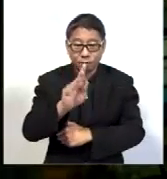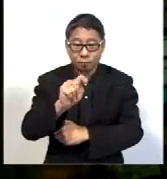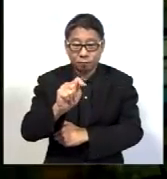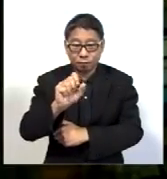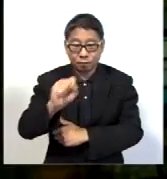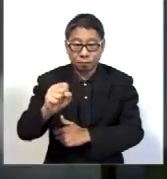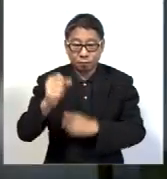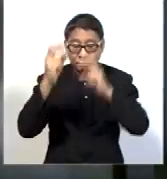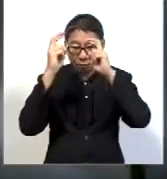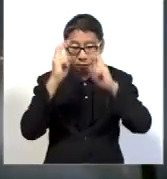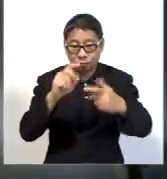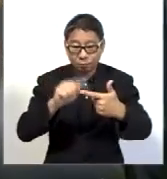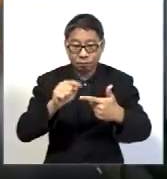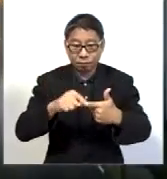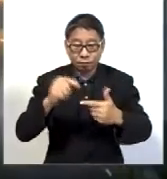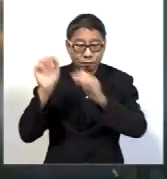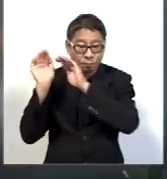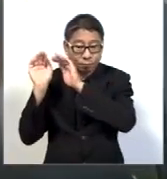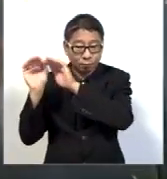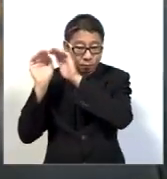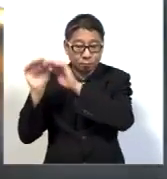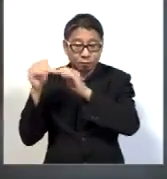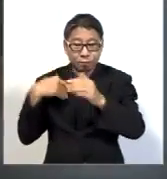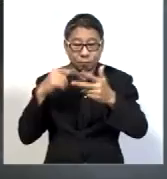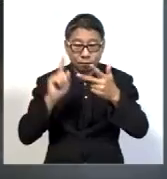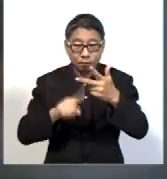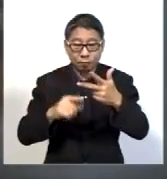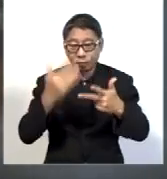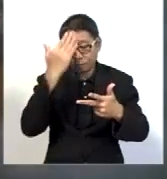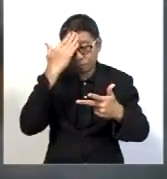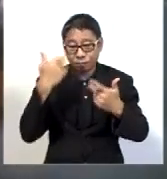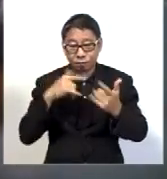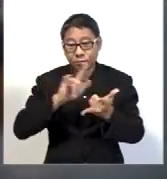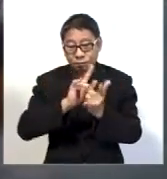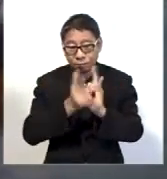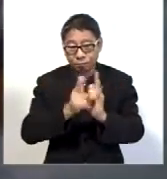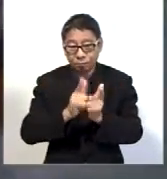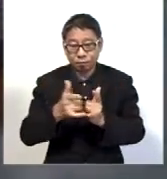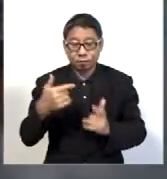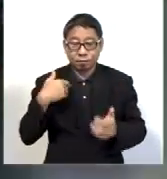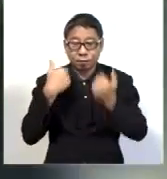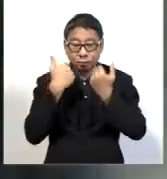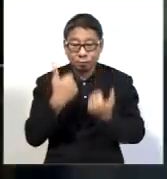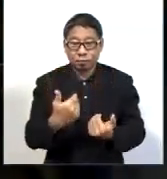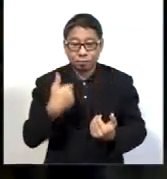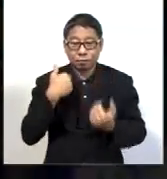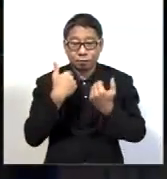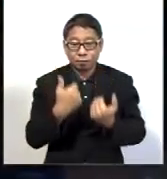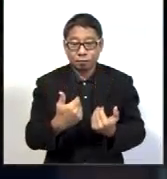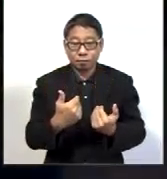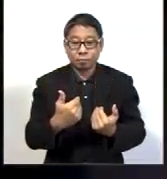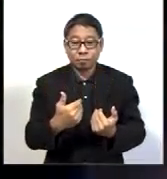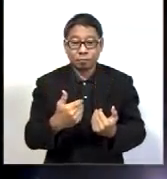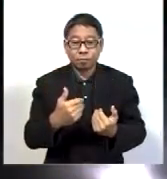จักร BTS 5แยกลาดพร้าวรวมไปถึงบริเวณหน้าห้างสรรพสินค้าเซ็นทรัลลาดพร้าวและเมเจอร์ราชโย